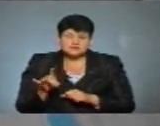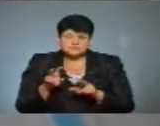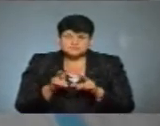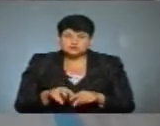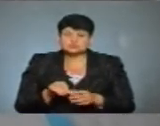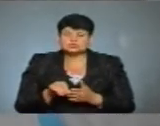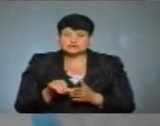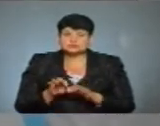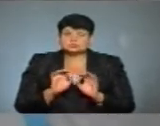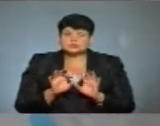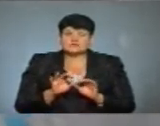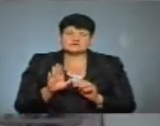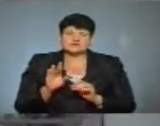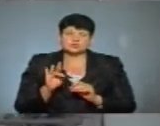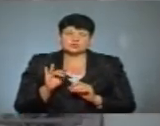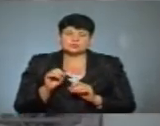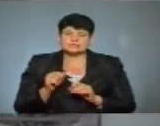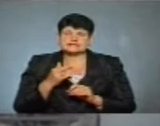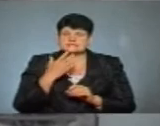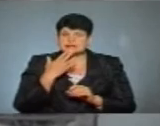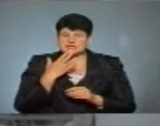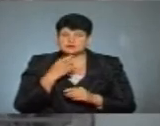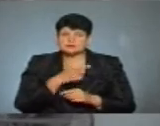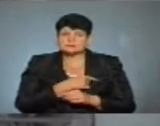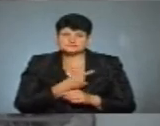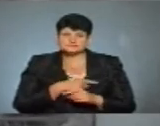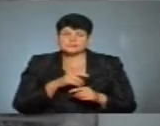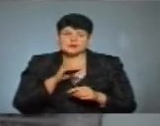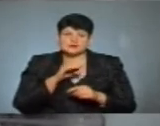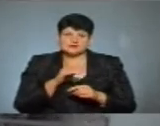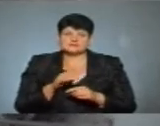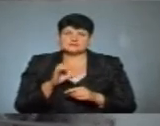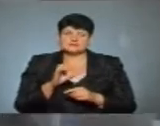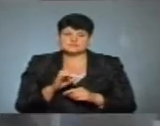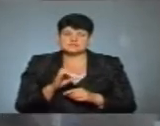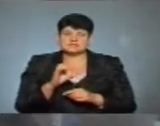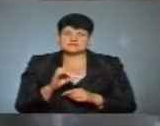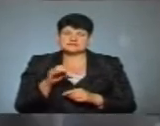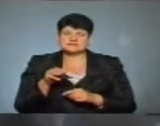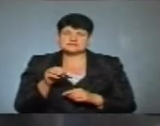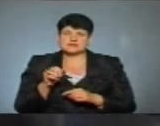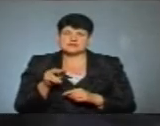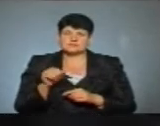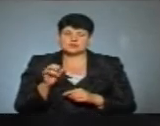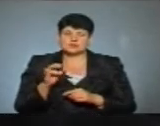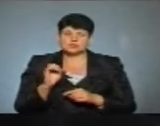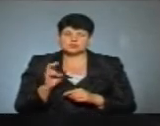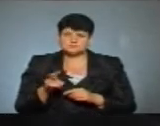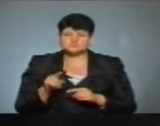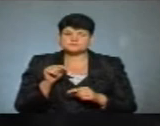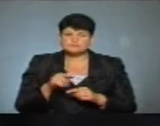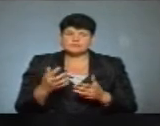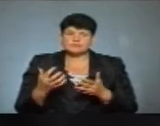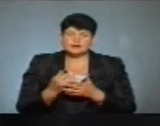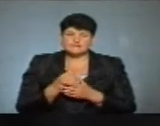учасникам тренінгу розповідає вірусологиня Національної медакадемії післядипломної освіти Світлана Степанюк. Для того, щоб ми виявили